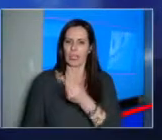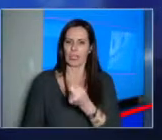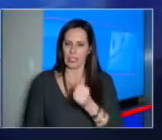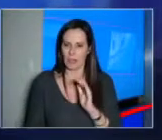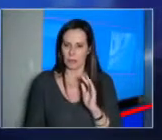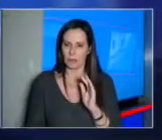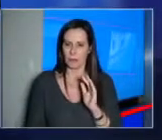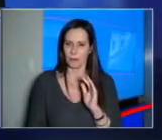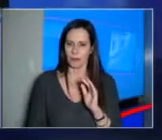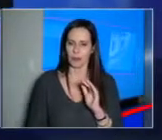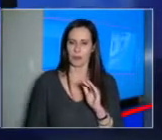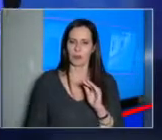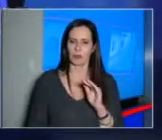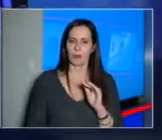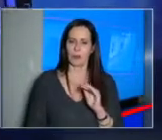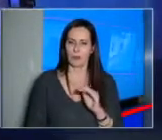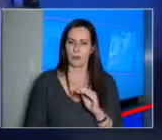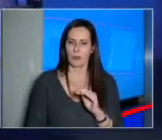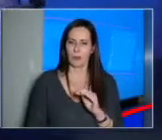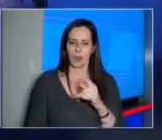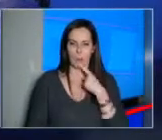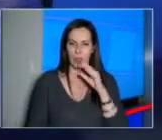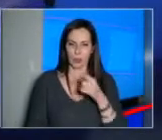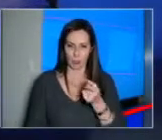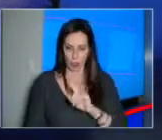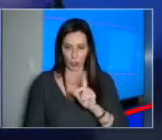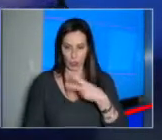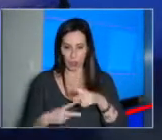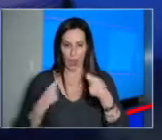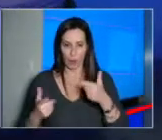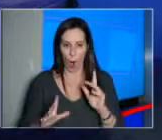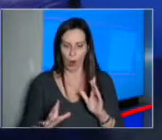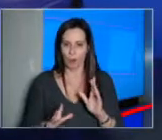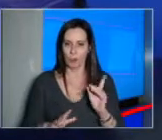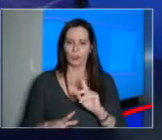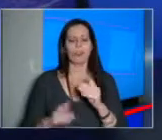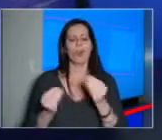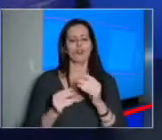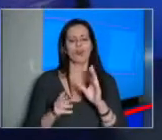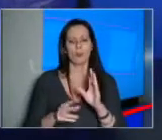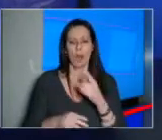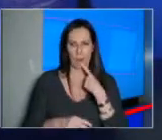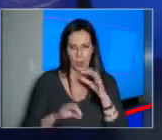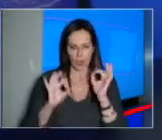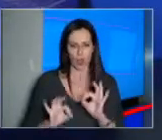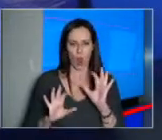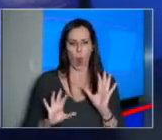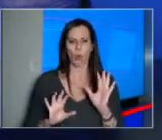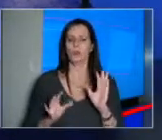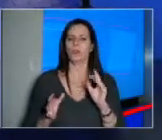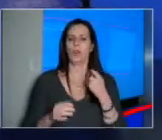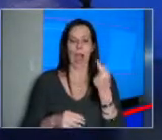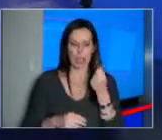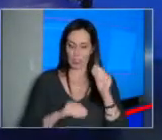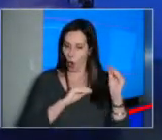סכום כסף. בגדול. הטבת לבטא את מצב הדברים. זה לא שאתה יכול למכור את השורה הזאת. לא, אני לא יכול לעשות שום דבר. הטבת לבטא את פני הדברים,